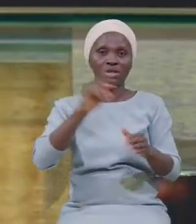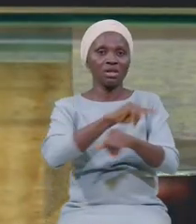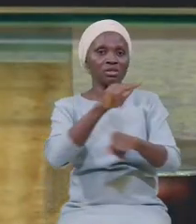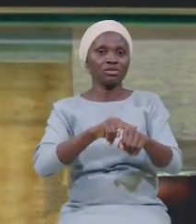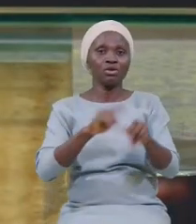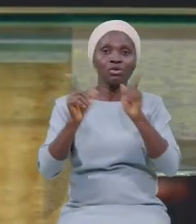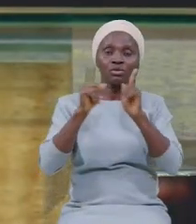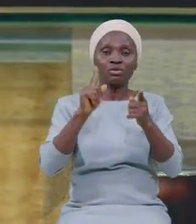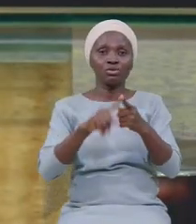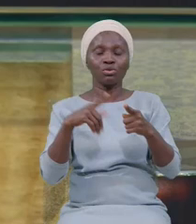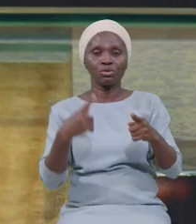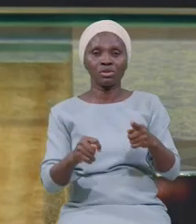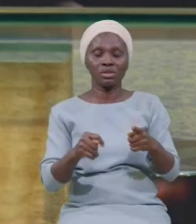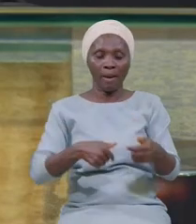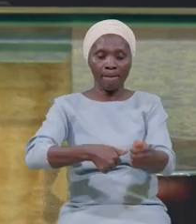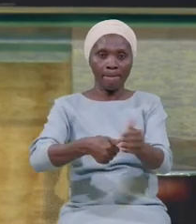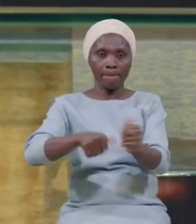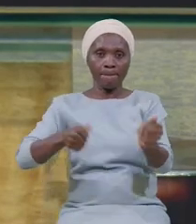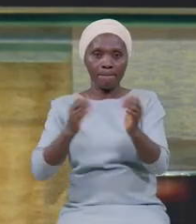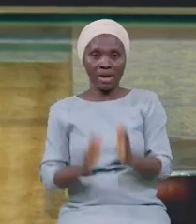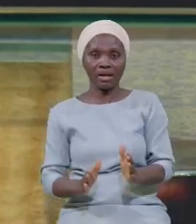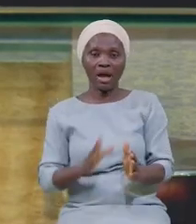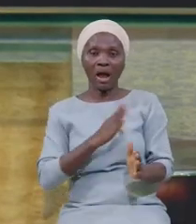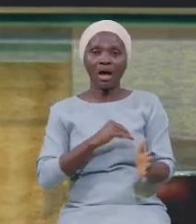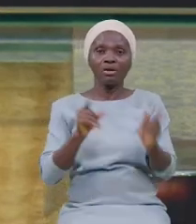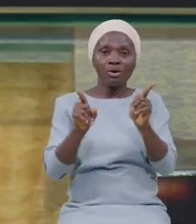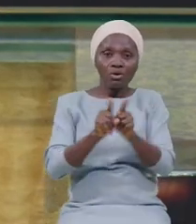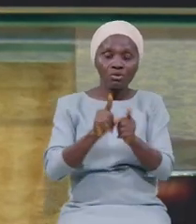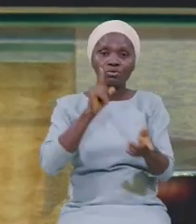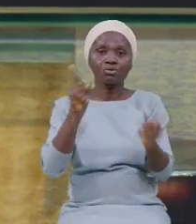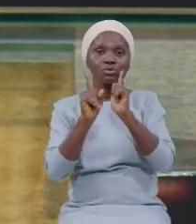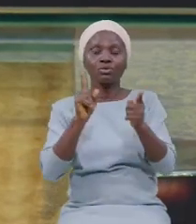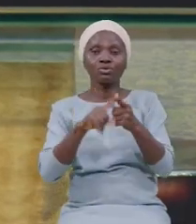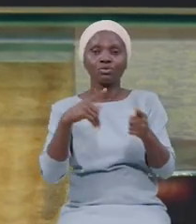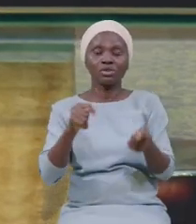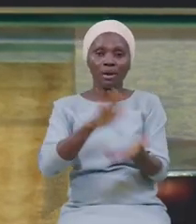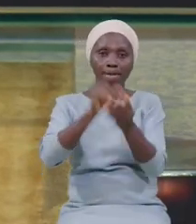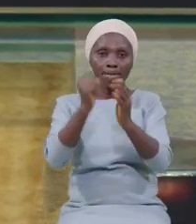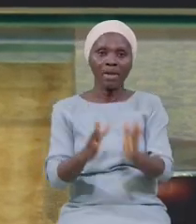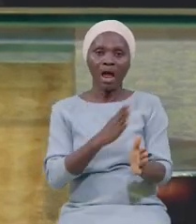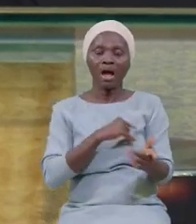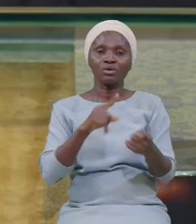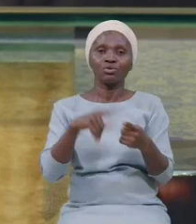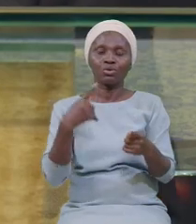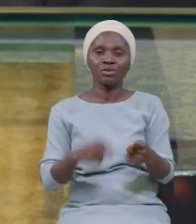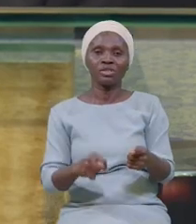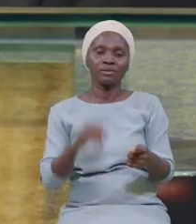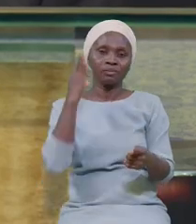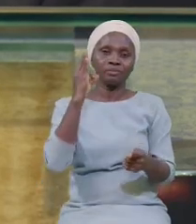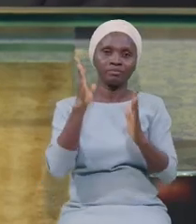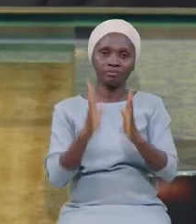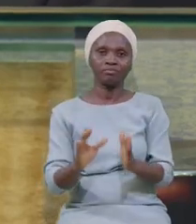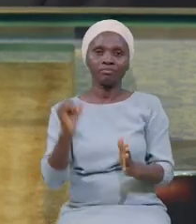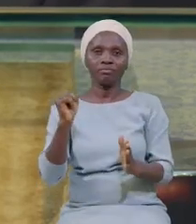aux rétrogrades. Il parlait aux croyants. Il parlait aux saints. Il parlait aux ministres. Il parlait aux dirigeants. Et il